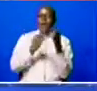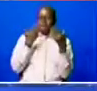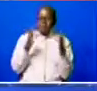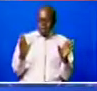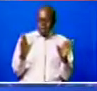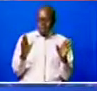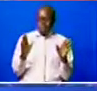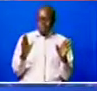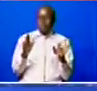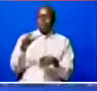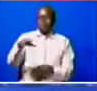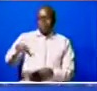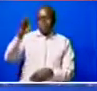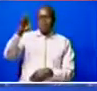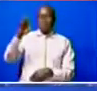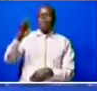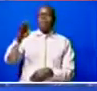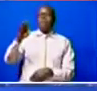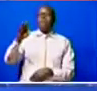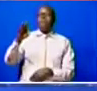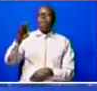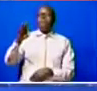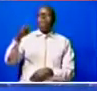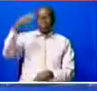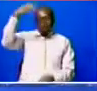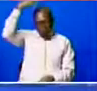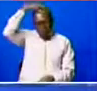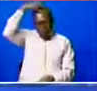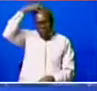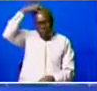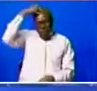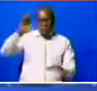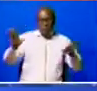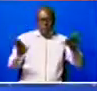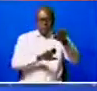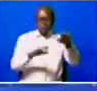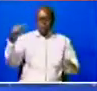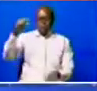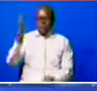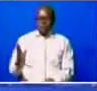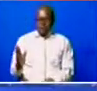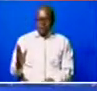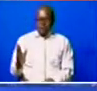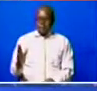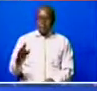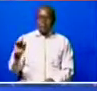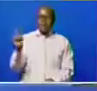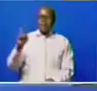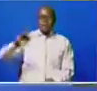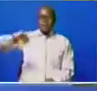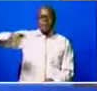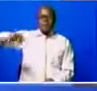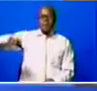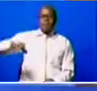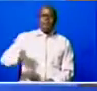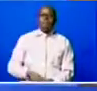ambayo imeweza kumteua Dr. Miguna kama naibu wa gavana katika kaunti la Nairobi.